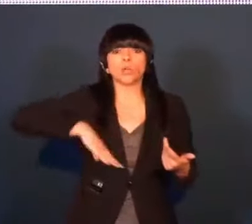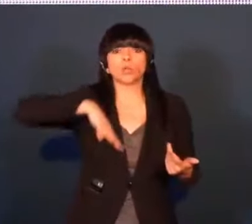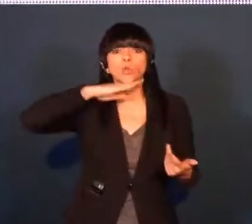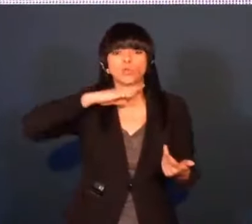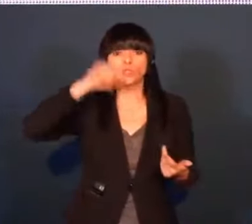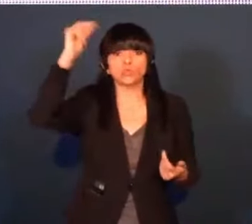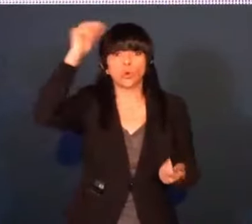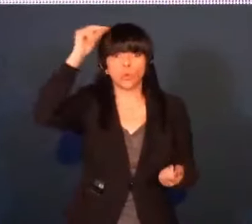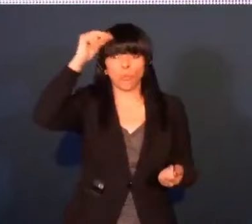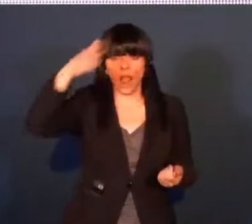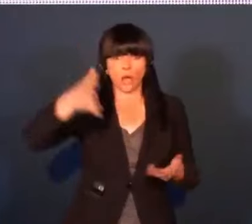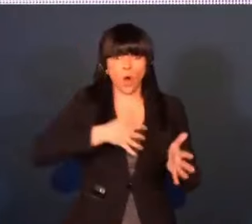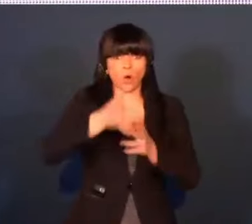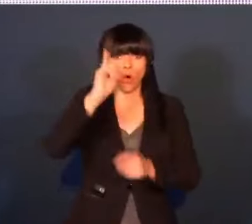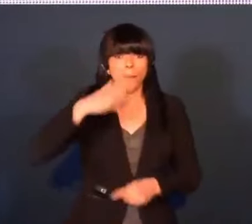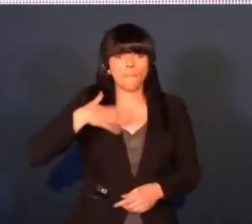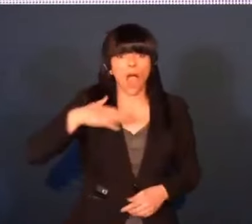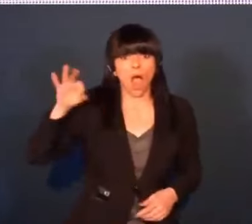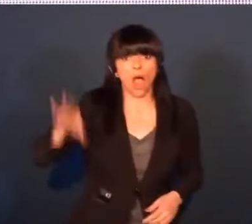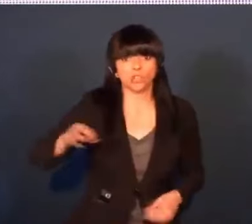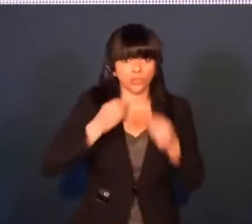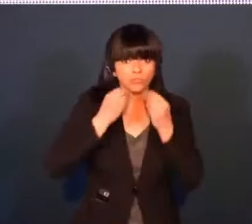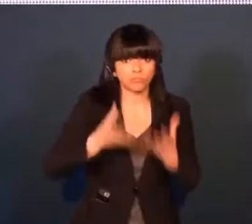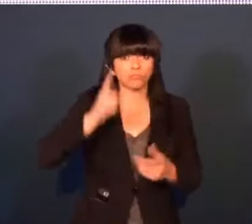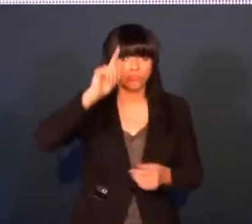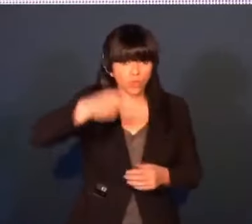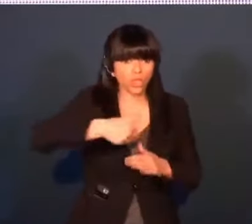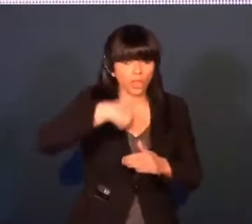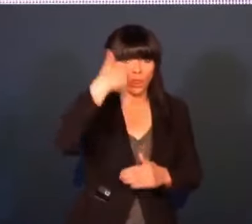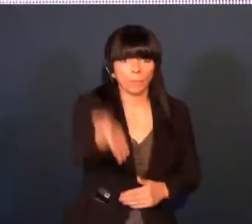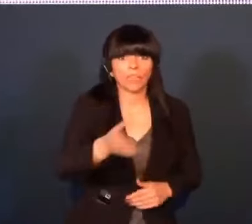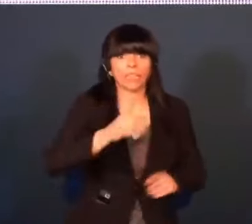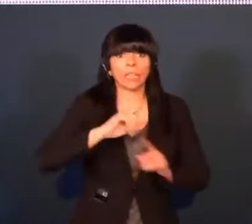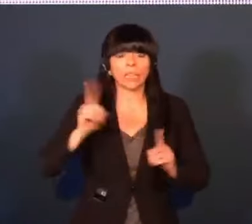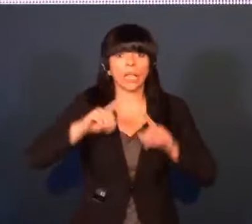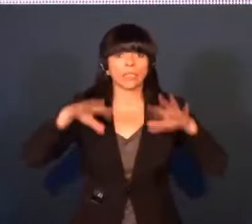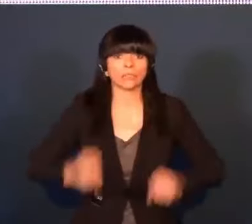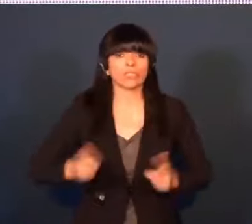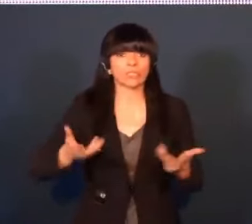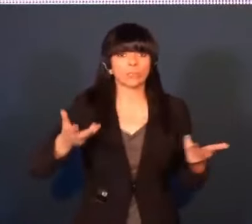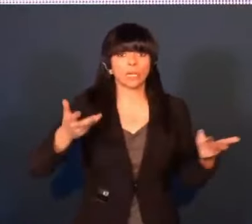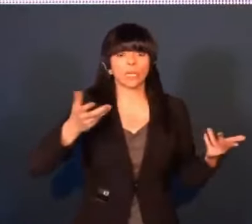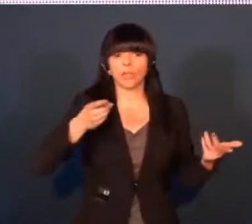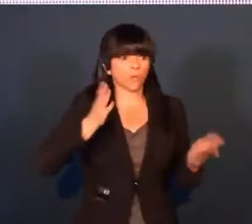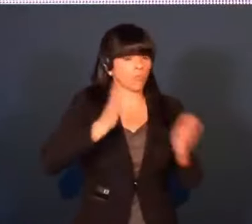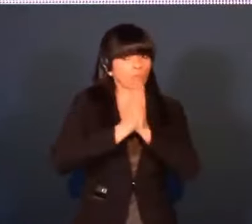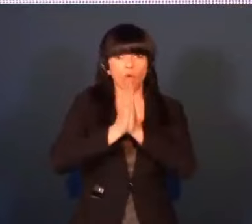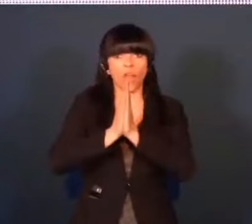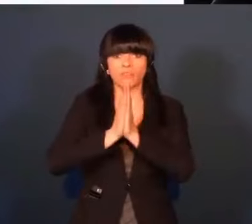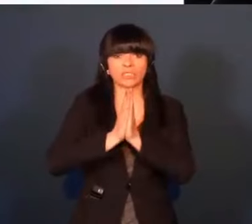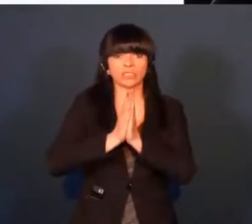в България, които имат качества и биха могли да бъдат свободни и независими. Така че, уважаеми